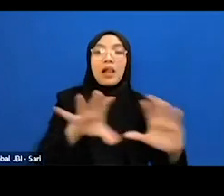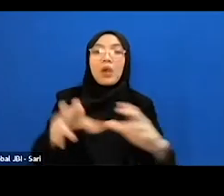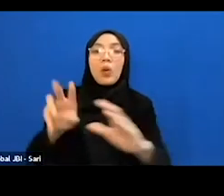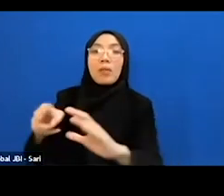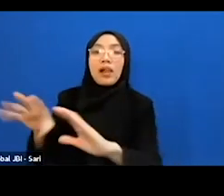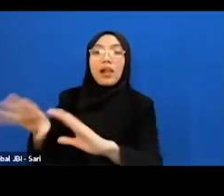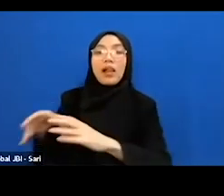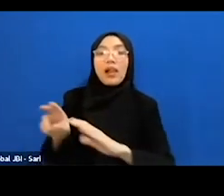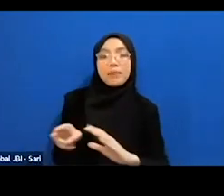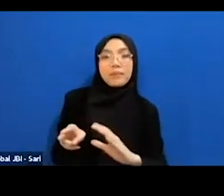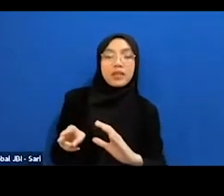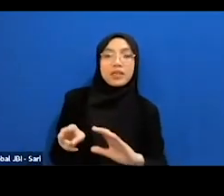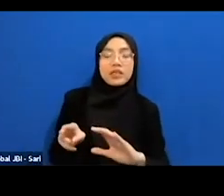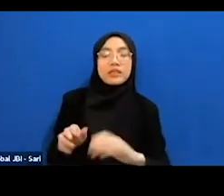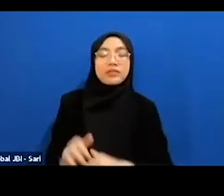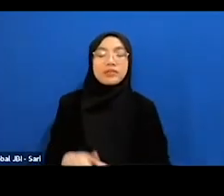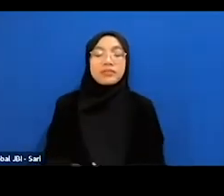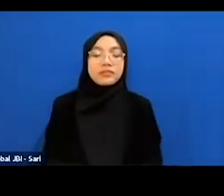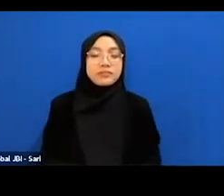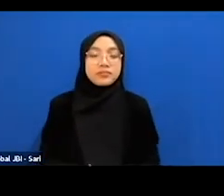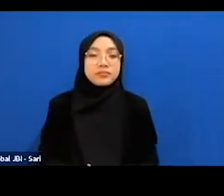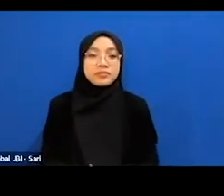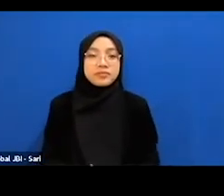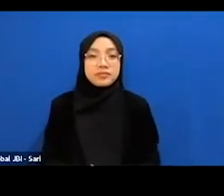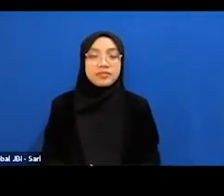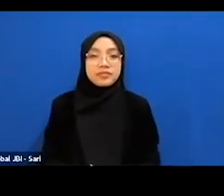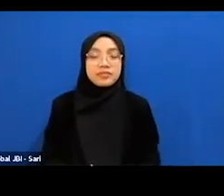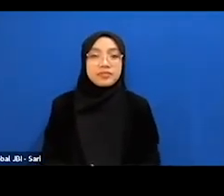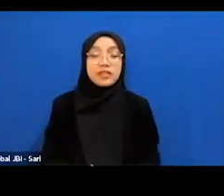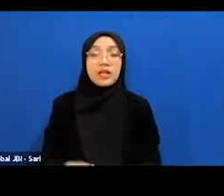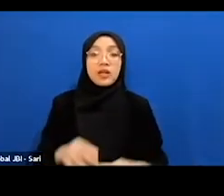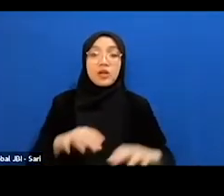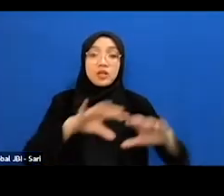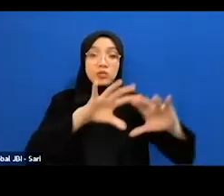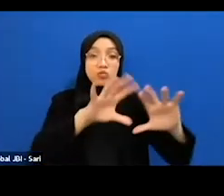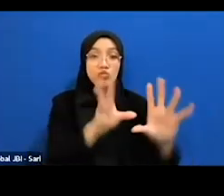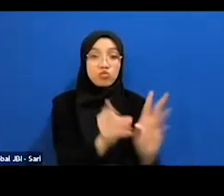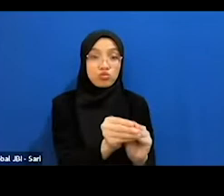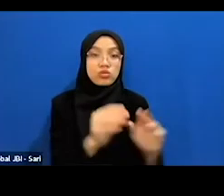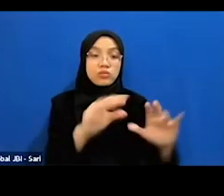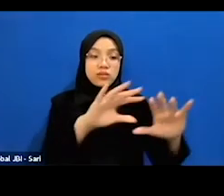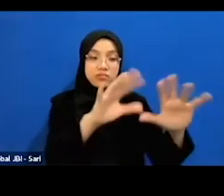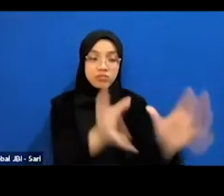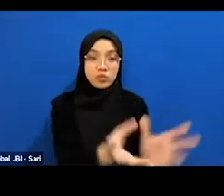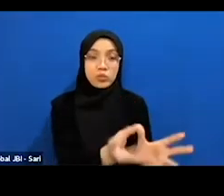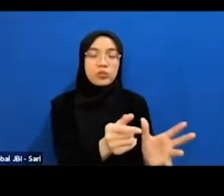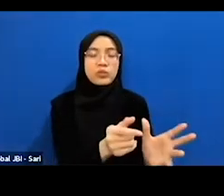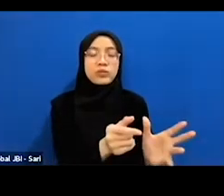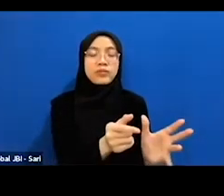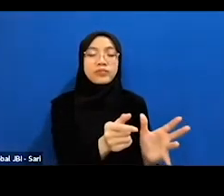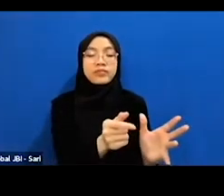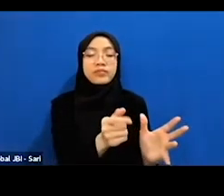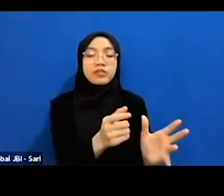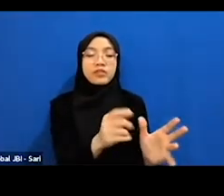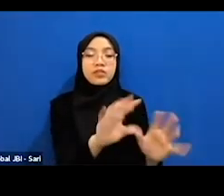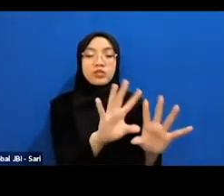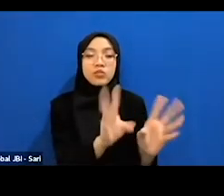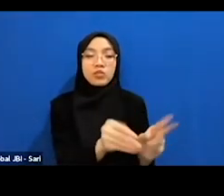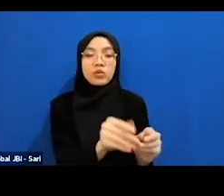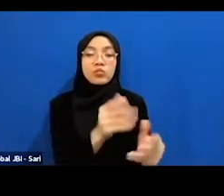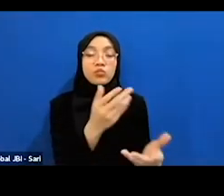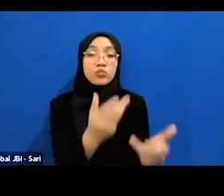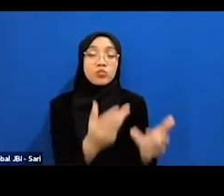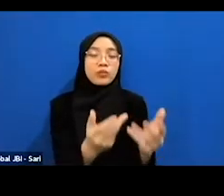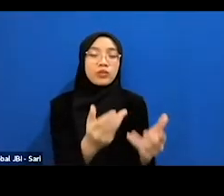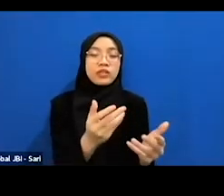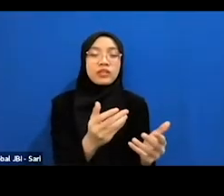sebuah produk dalam kemasan tertentu maka